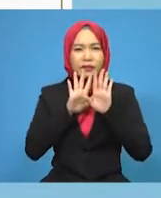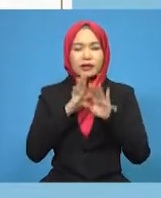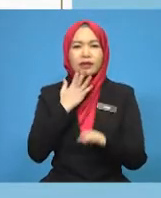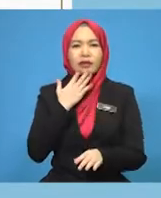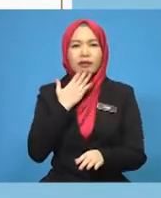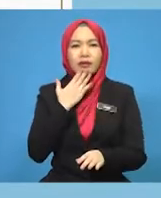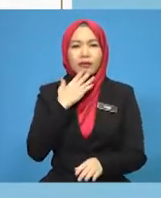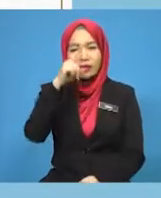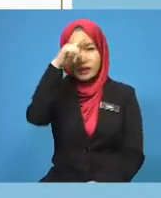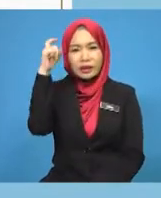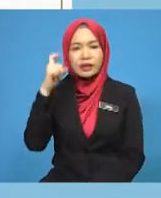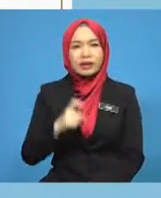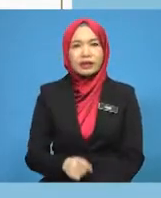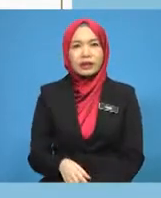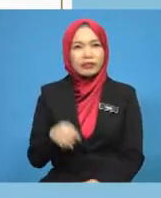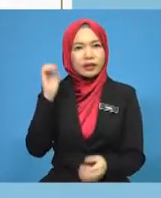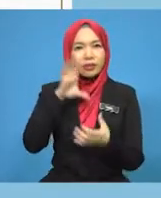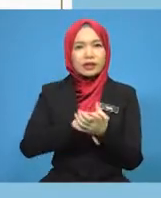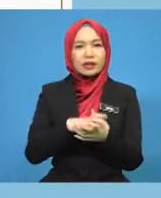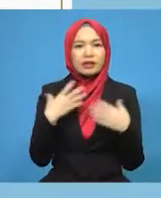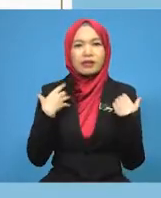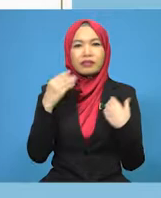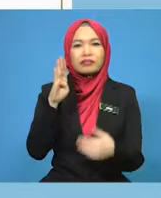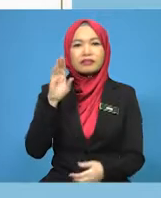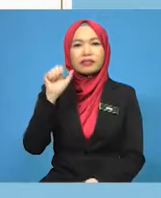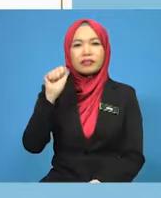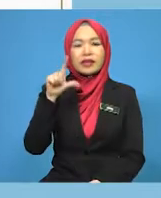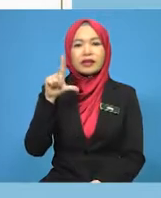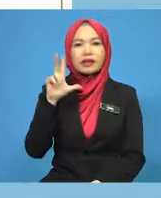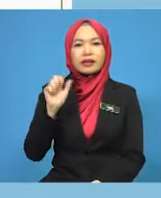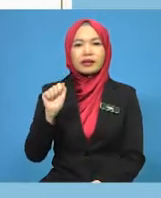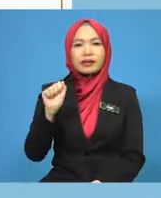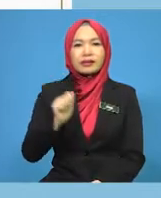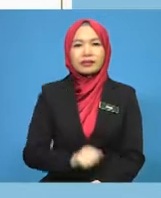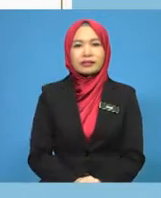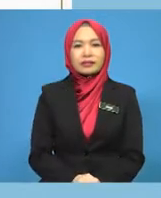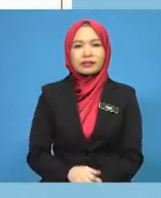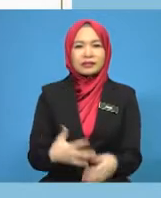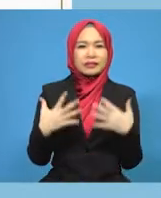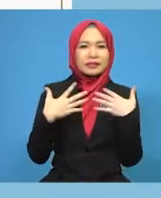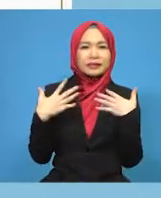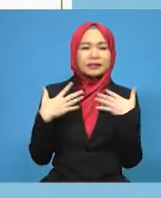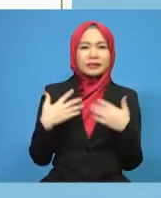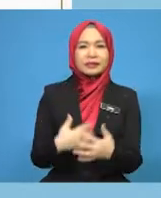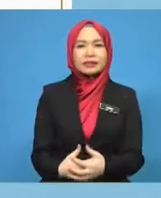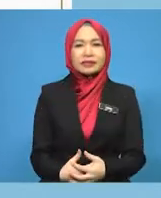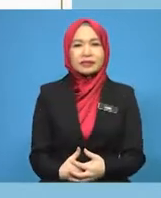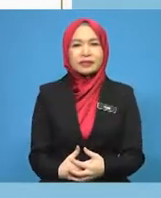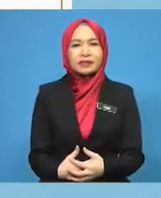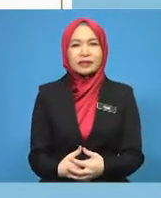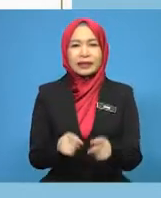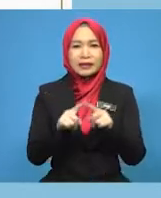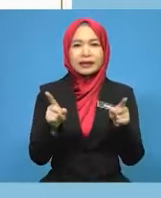percaya warna hitam mengandungi bala, suram dan ketakutan. Walaupun begitu, warna